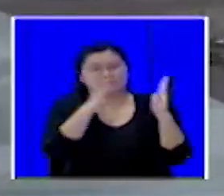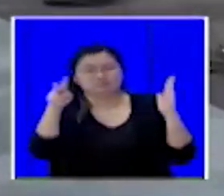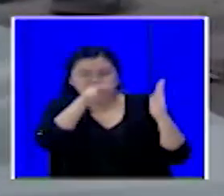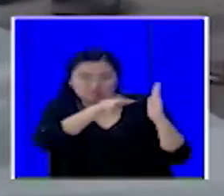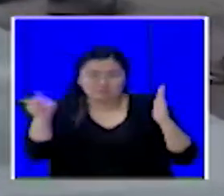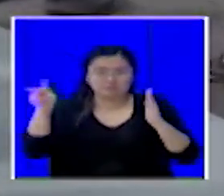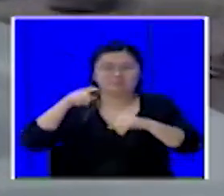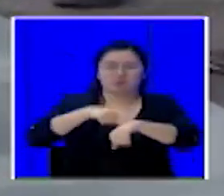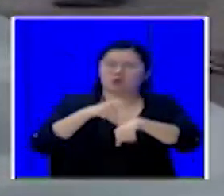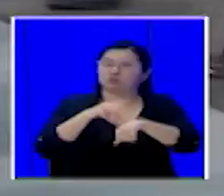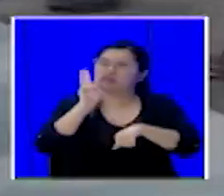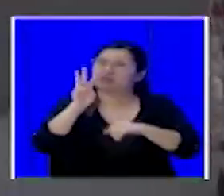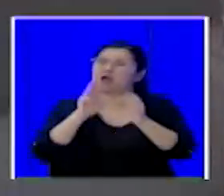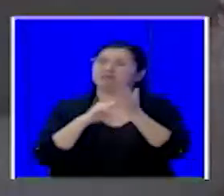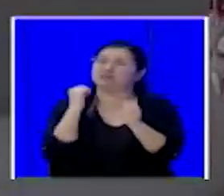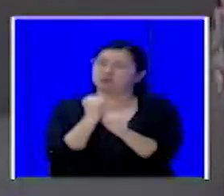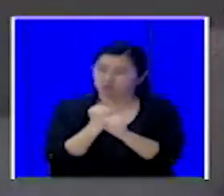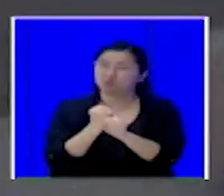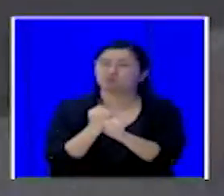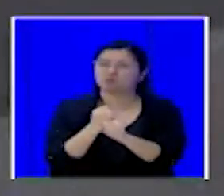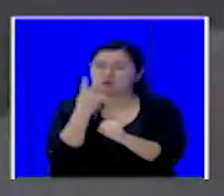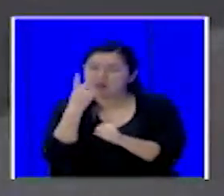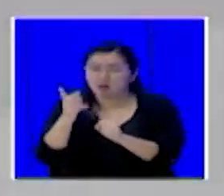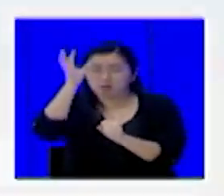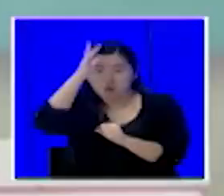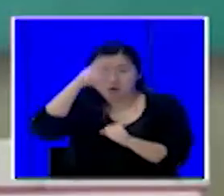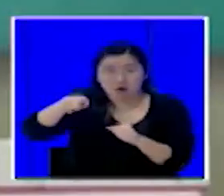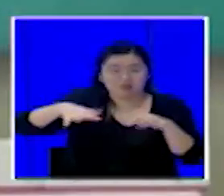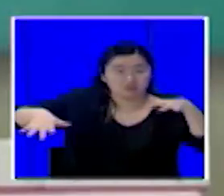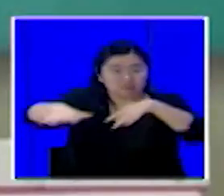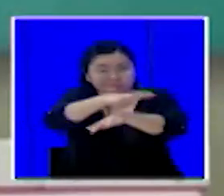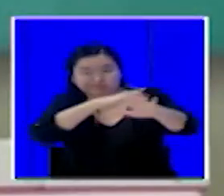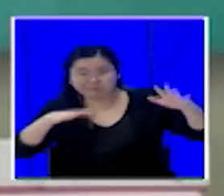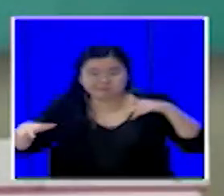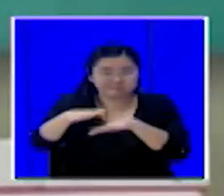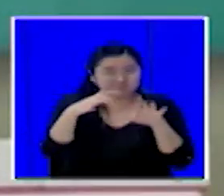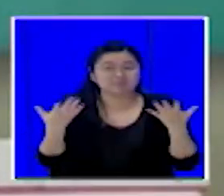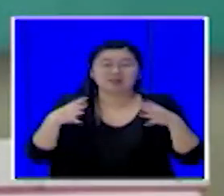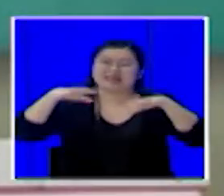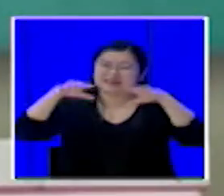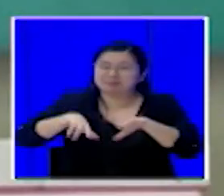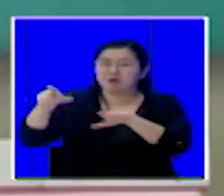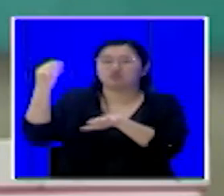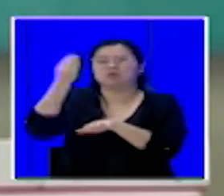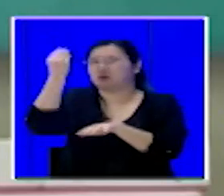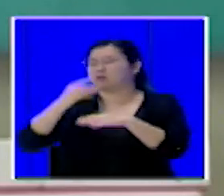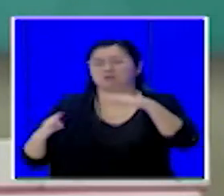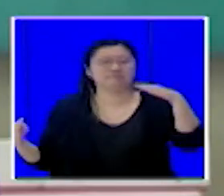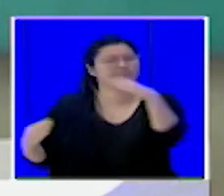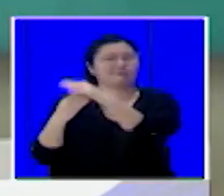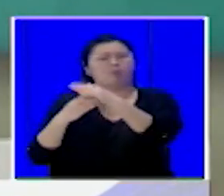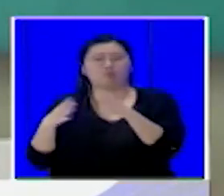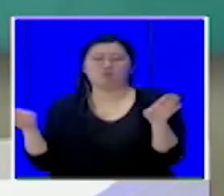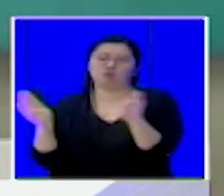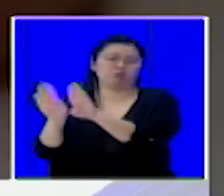warga, pemerintah Kota Semarang juga meminta seluruh tempat hiburan dan wisata kembali ditutup. Dari Bandung, Menteri BUMN Erick Thohir dalam kunjungannya ke PT